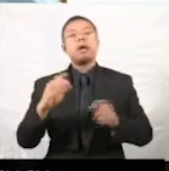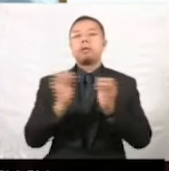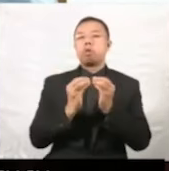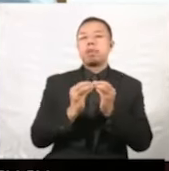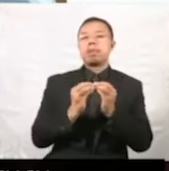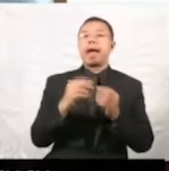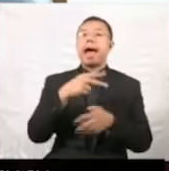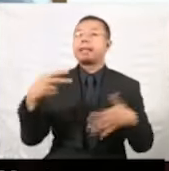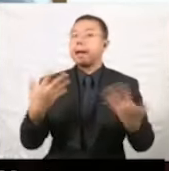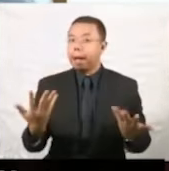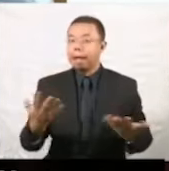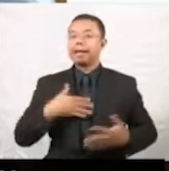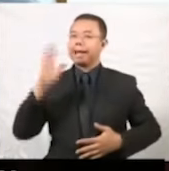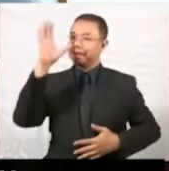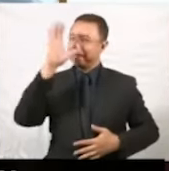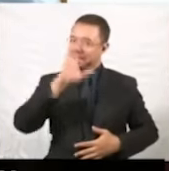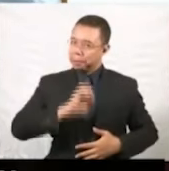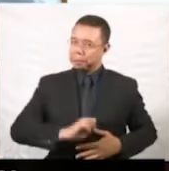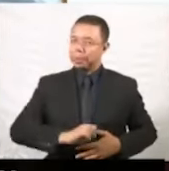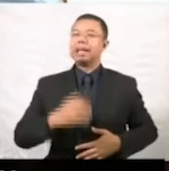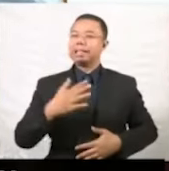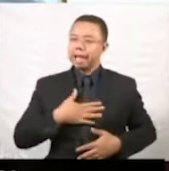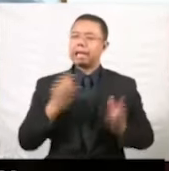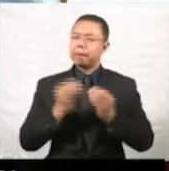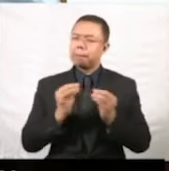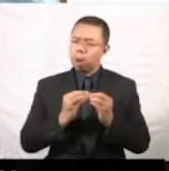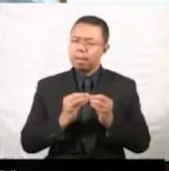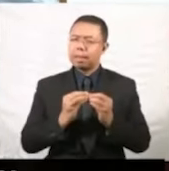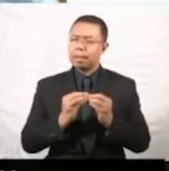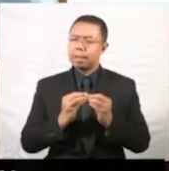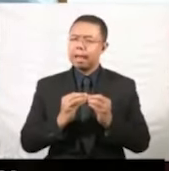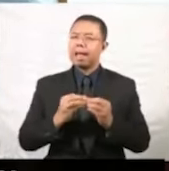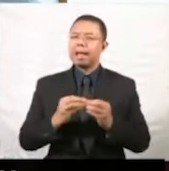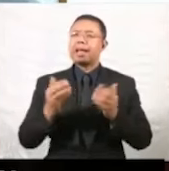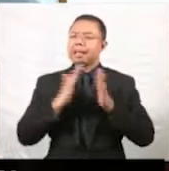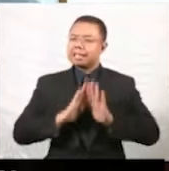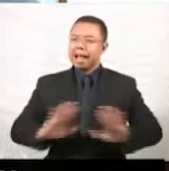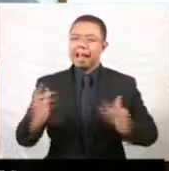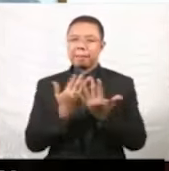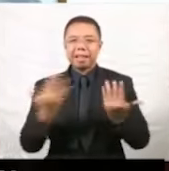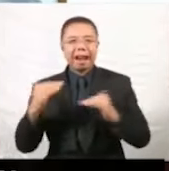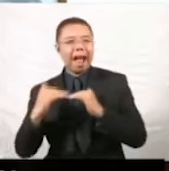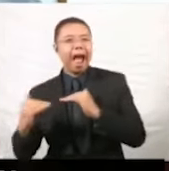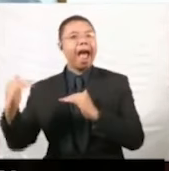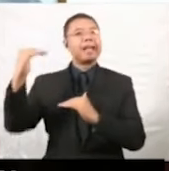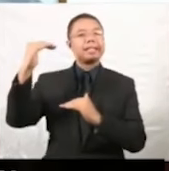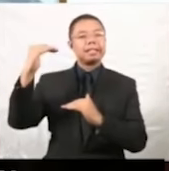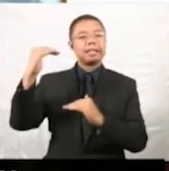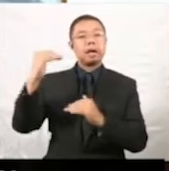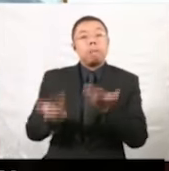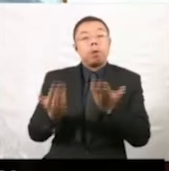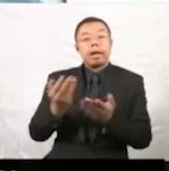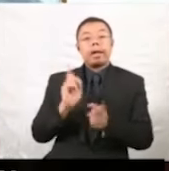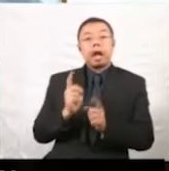artinya saya sangat tahu di satu sudut saya meningkatkan kesejahteraan masyarakat badui barangkali